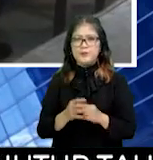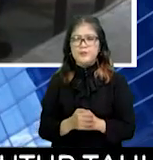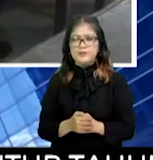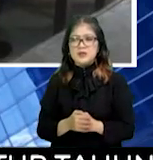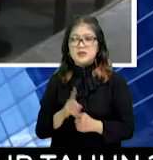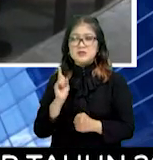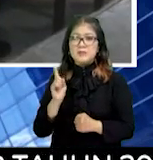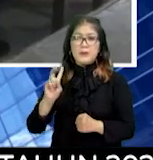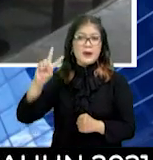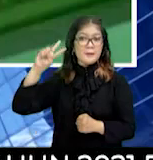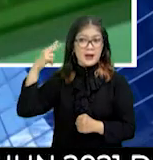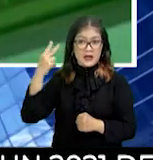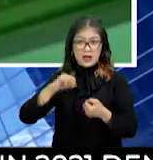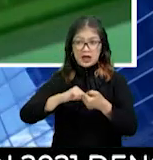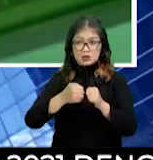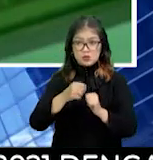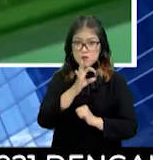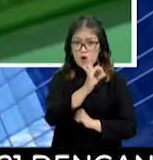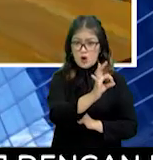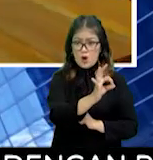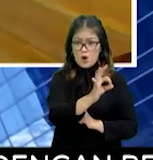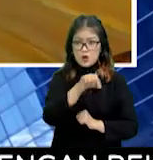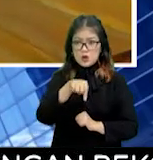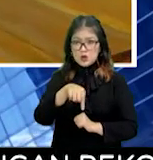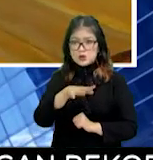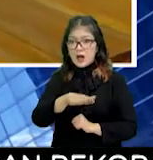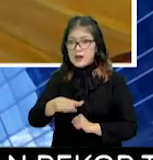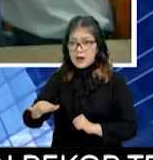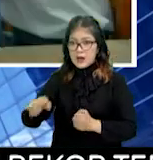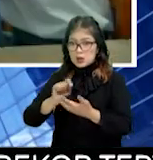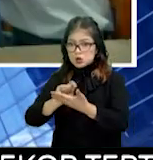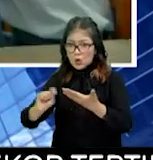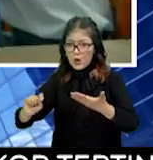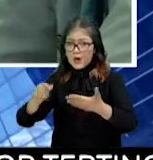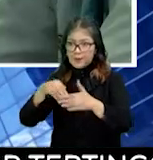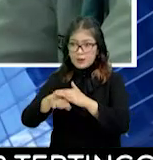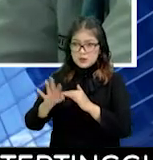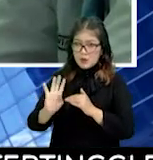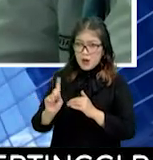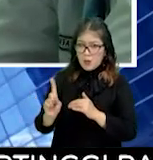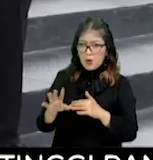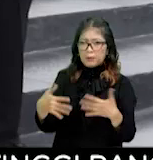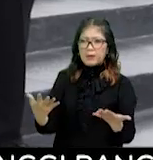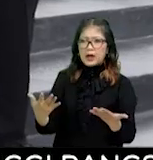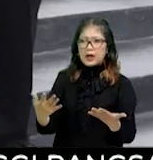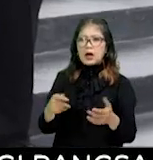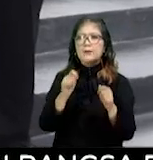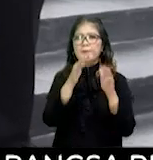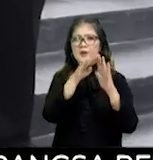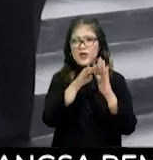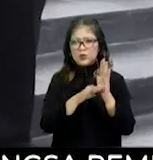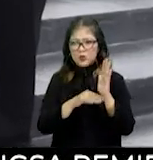kalau udah nol kasusnya, masa anak-anak nggak boleh 100% offline, ya kan? Itu nggak masuk akal. Makanya kita revisi SKB 4 Menteri